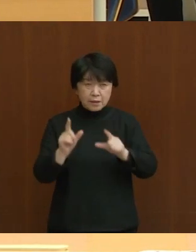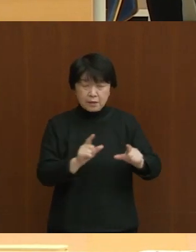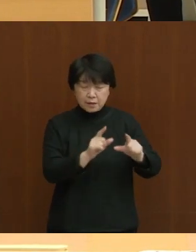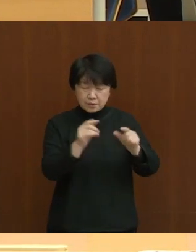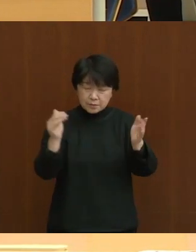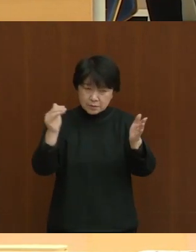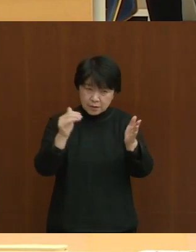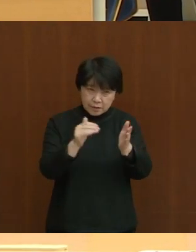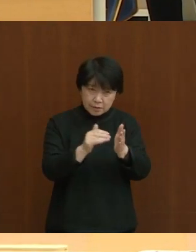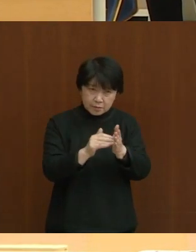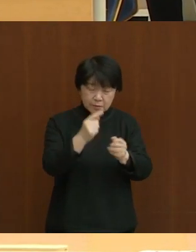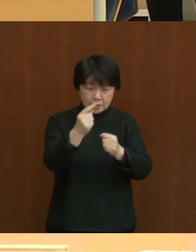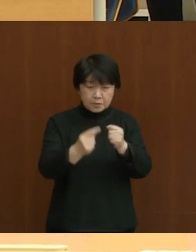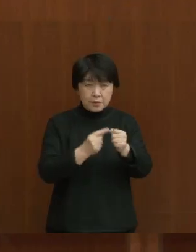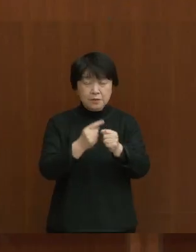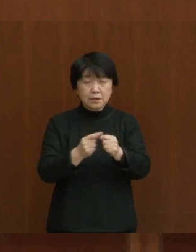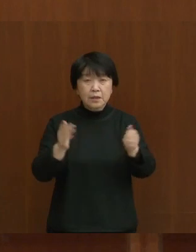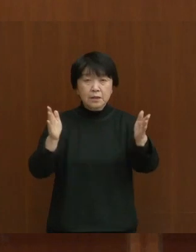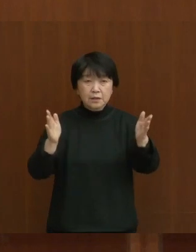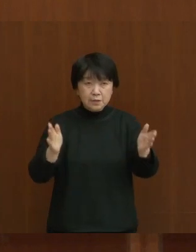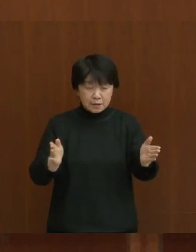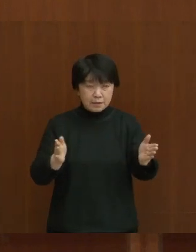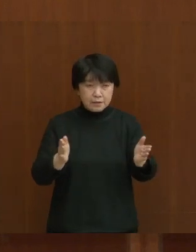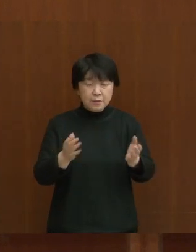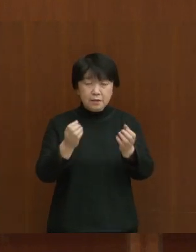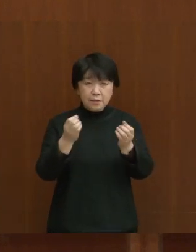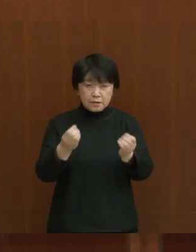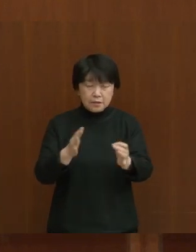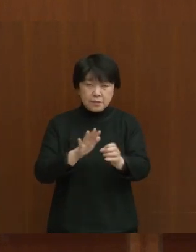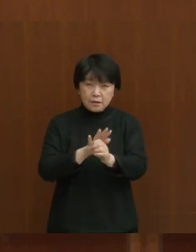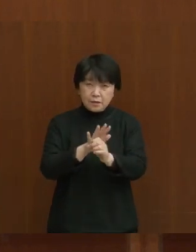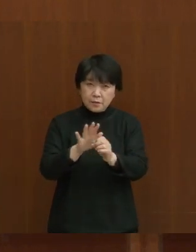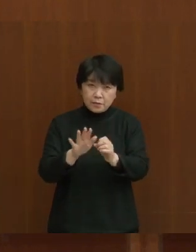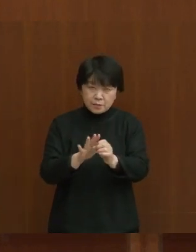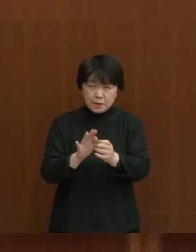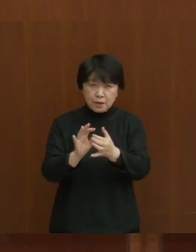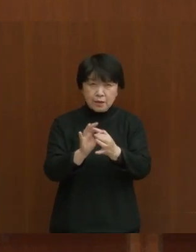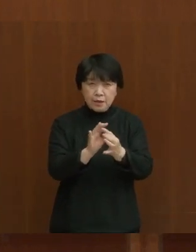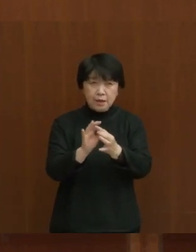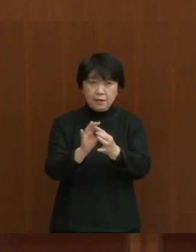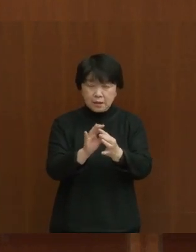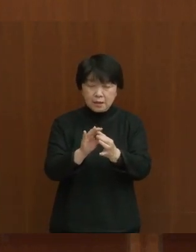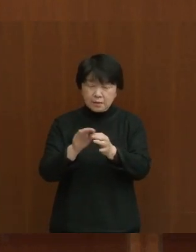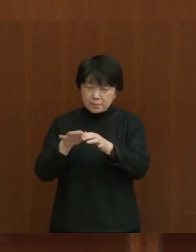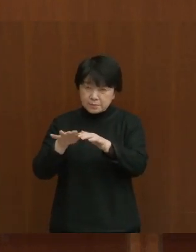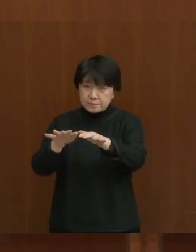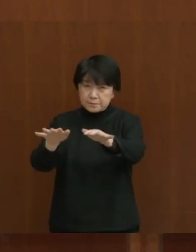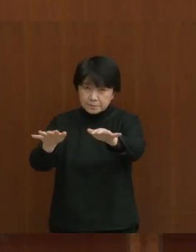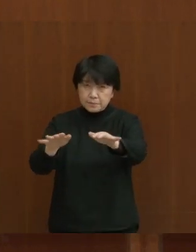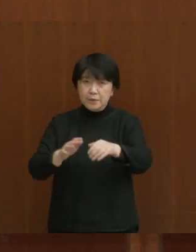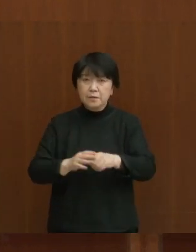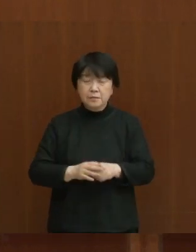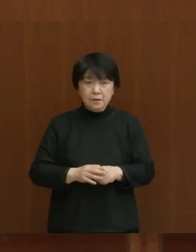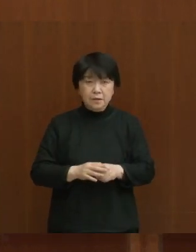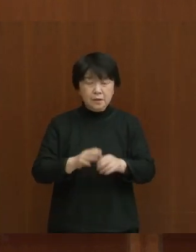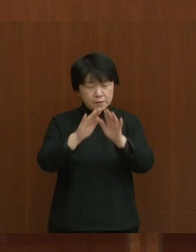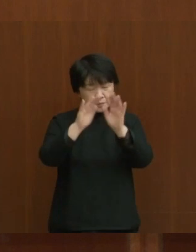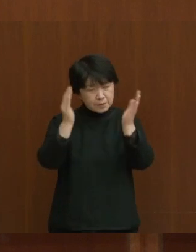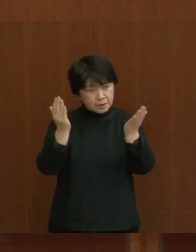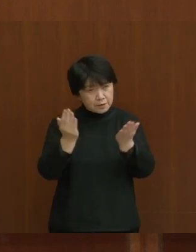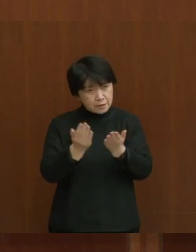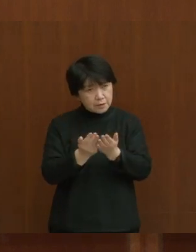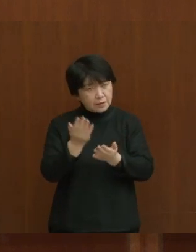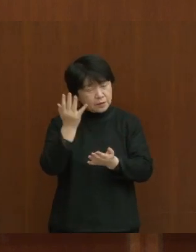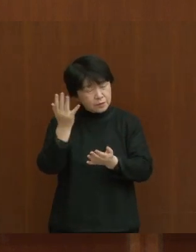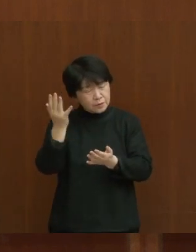るこの1年は、新型コロナウイルス感染症の感染拡大によりすべてが想定外